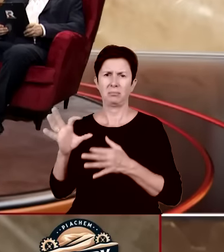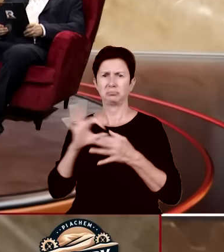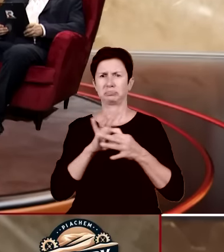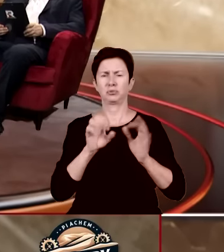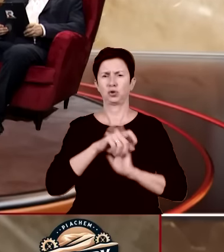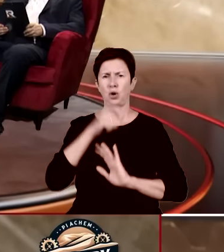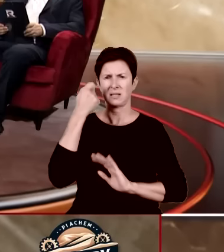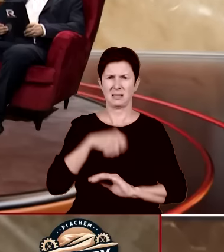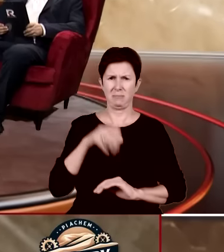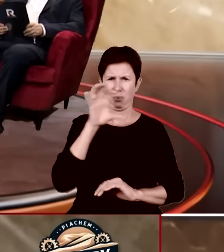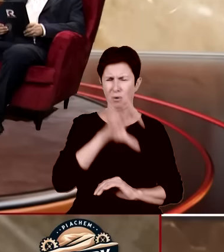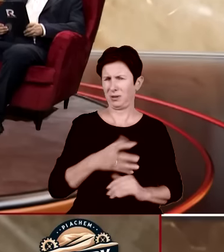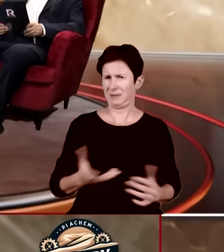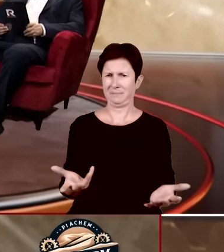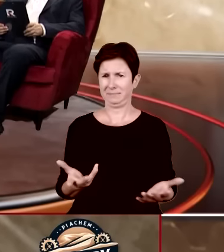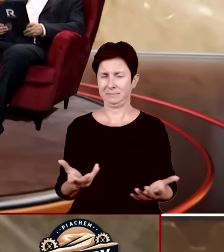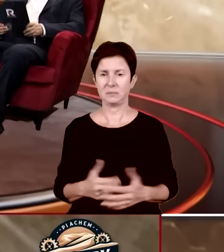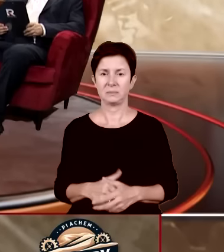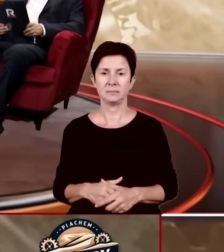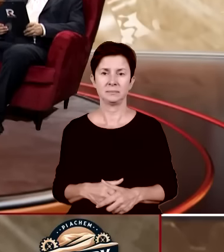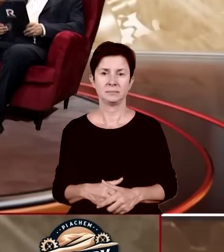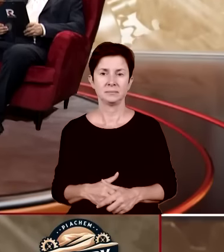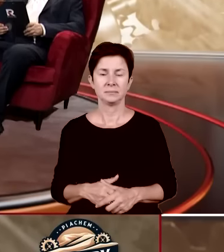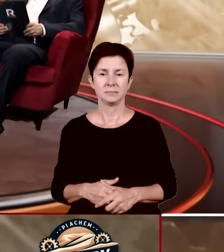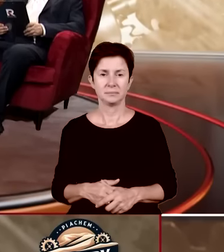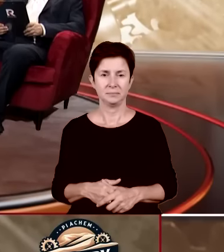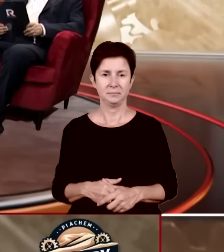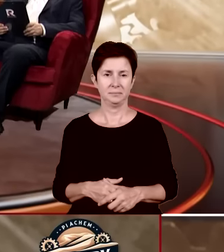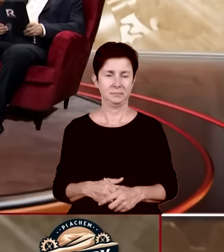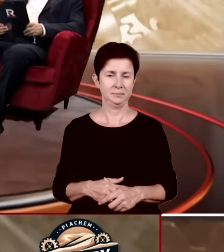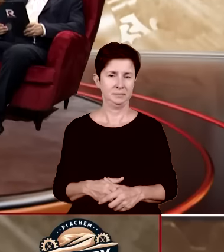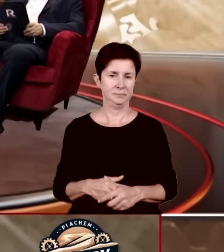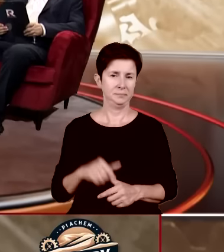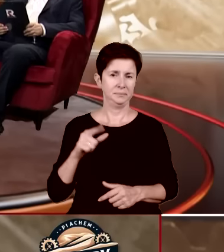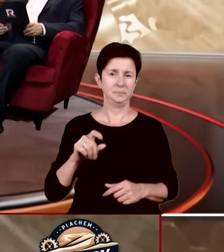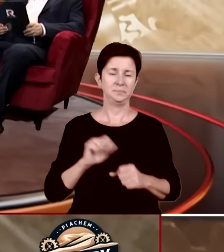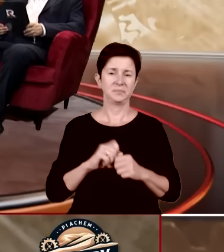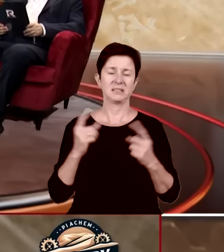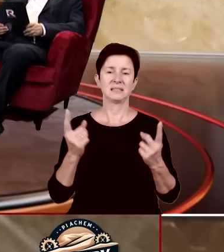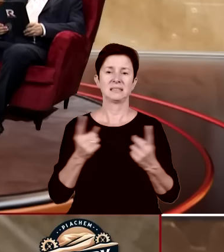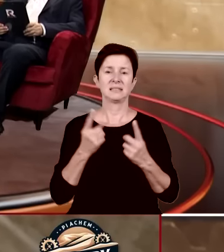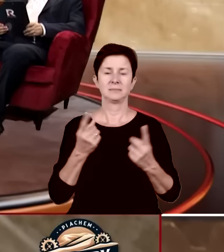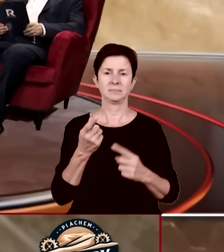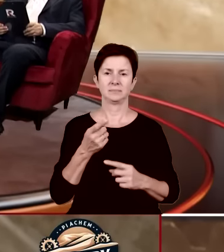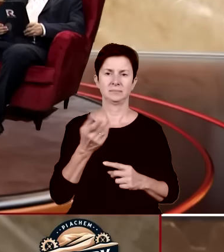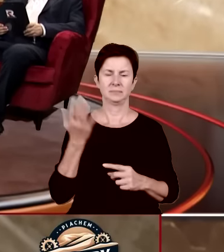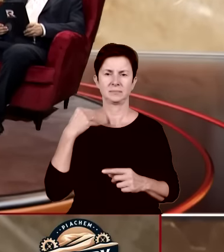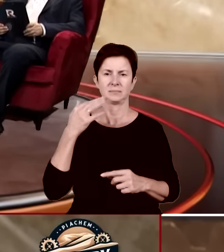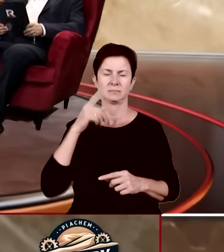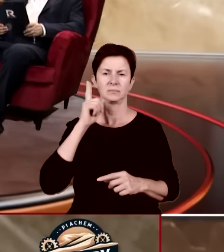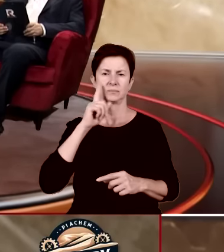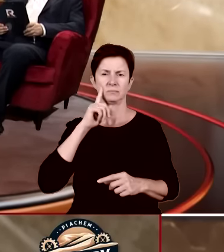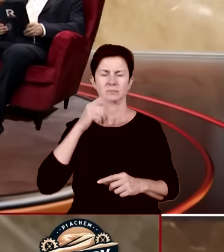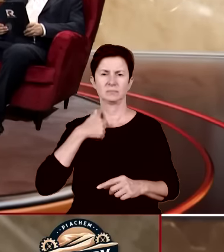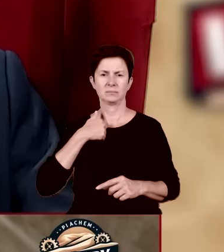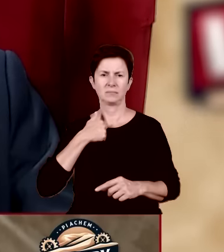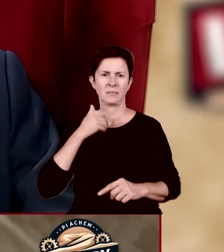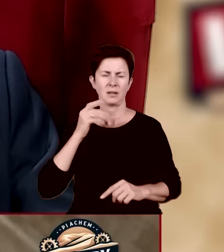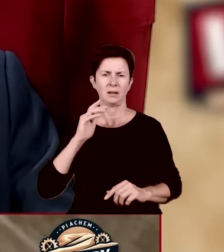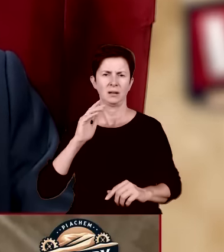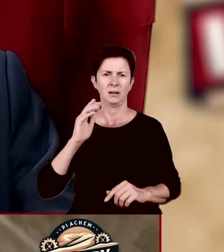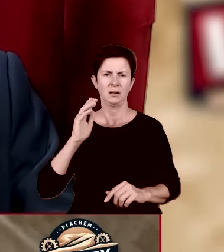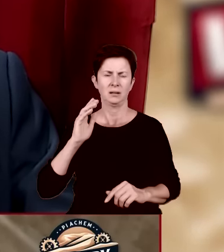sportu? Mamy na igrzyskach sytuację, w której były chłop leje babę, tak to trzeba określić, który